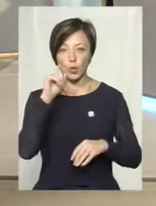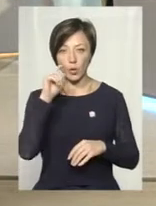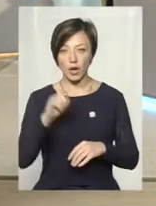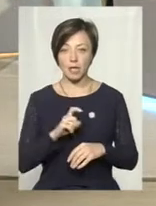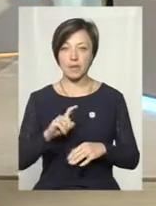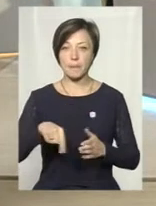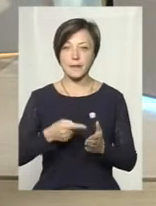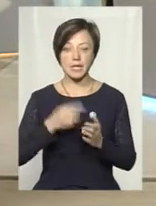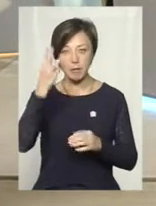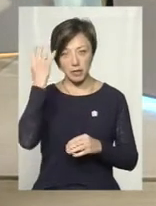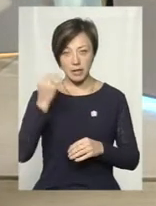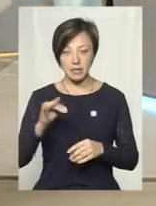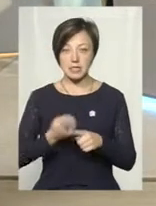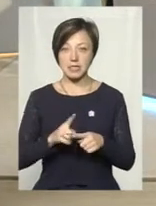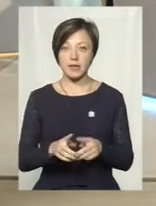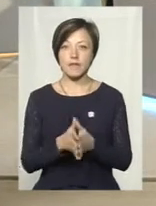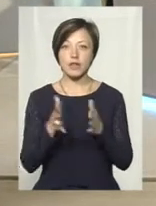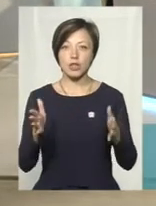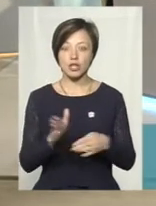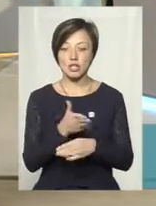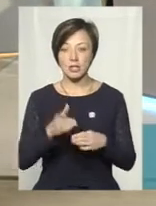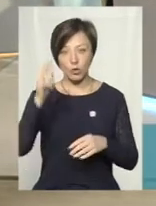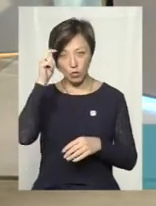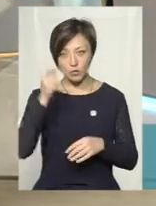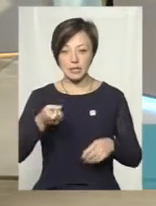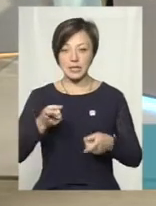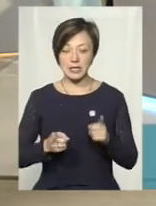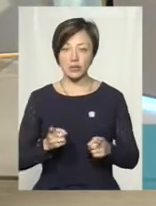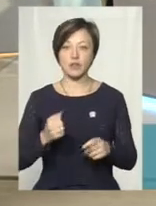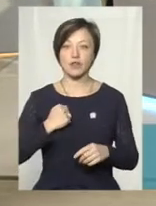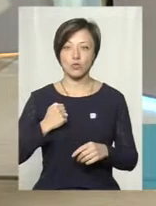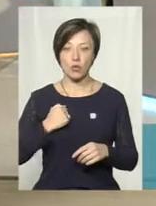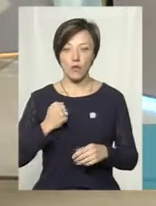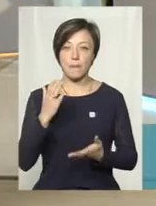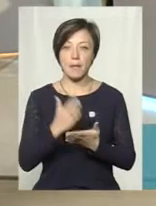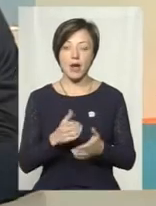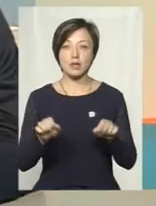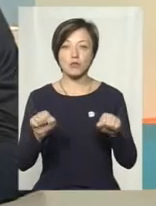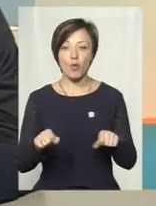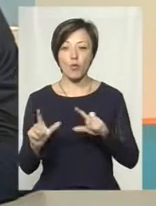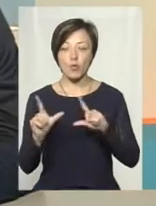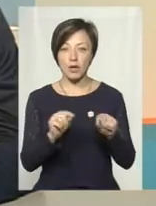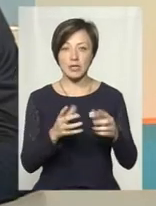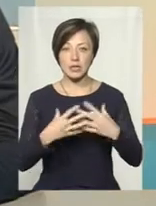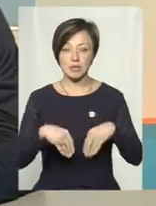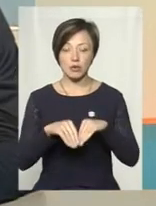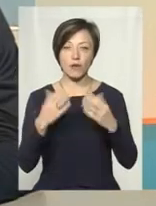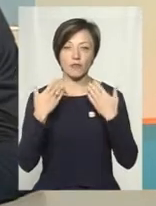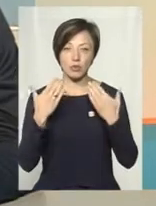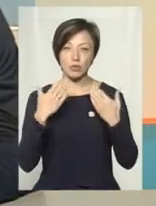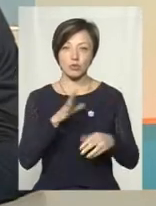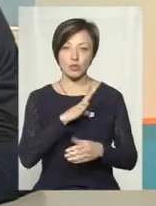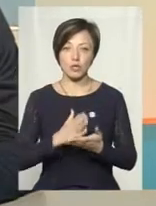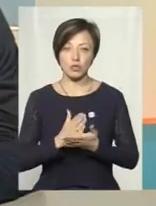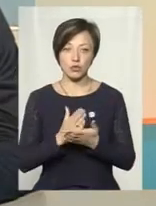Місто Хмельницький – це велика частина хлопців, це діючі військові. Мати змогу поїхати з сім'єю відпочити, будучи